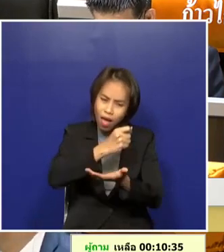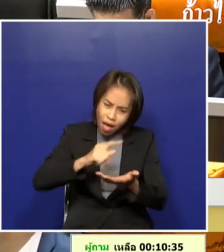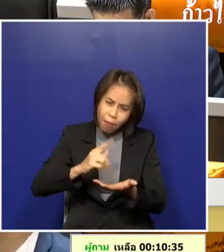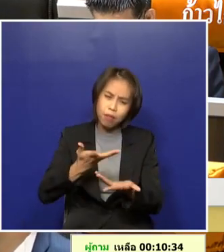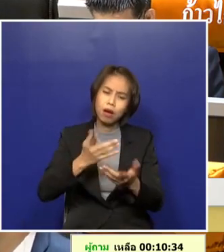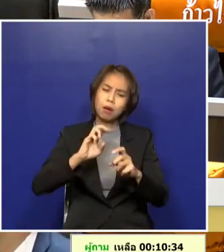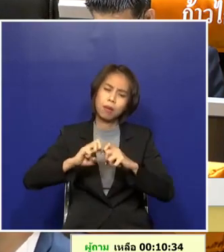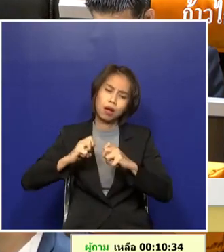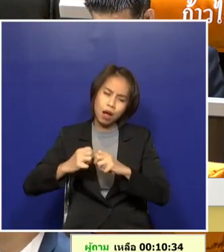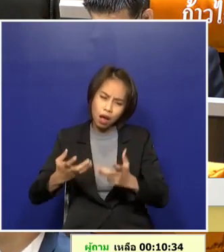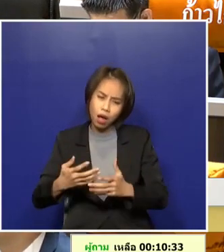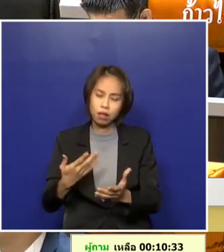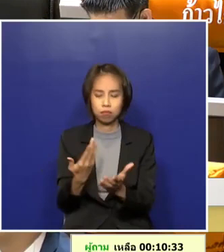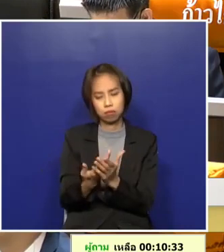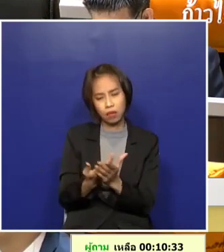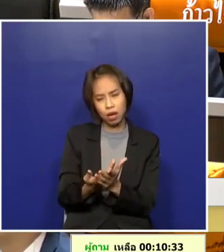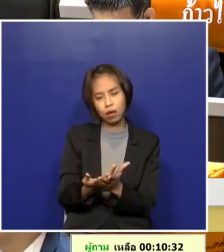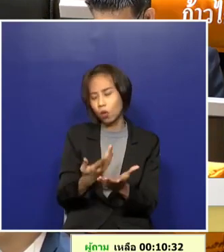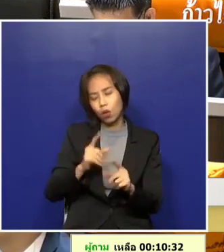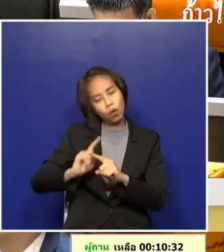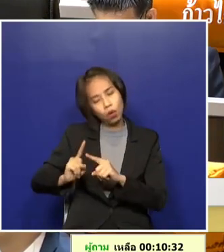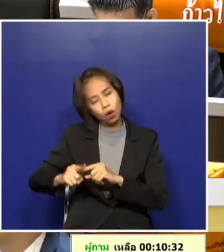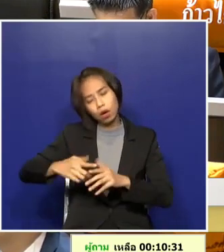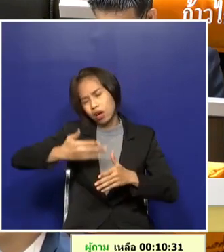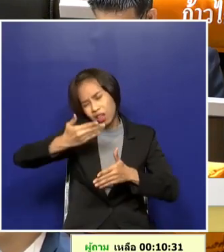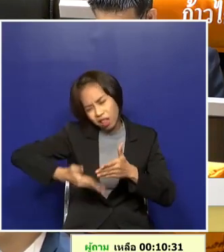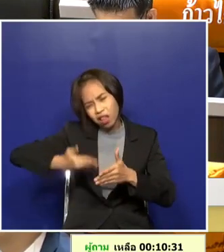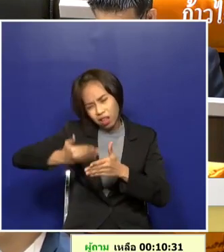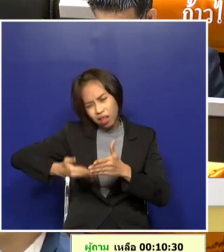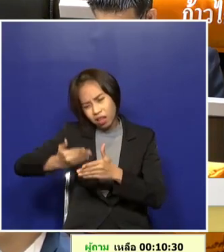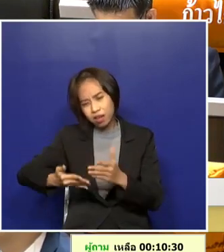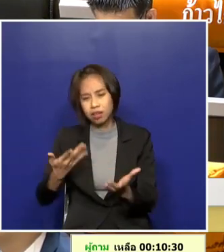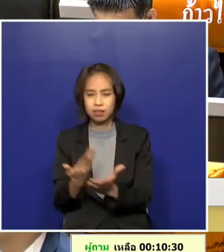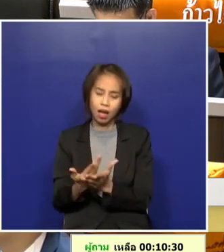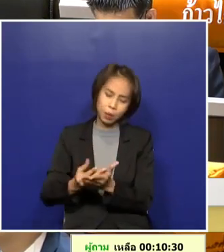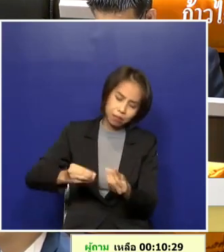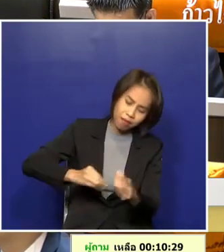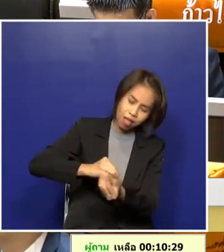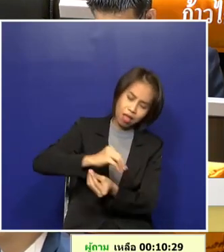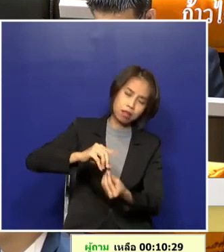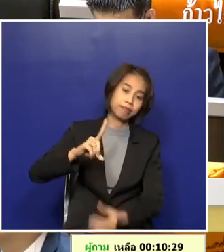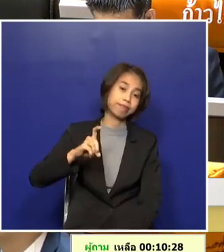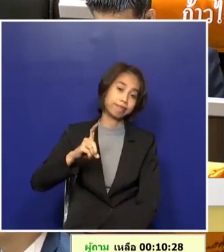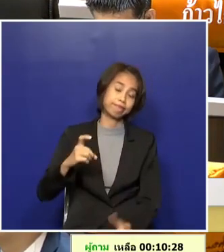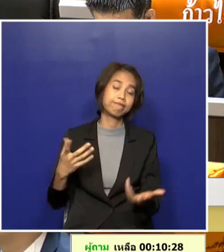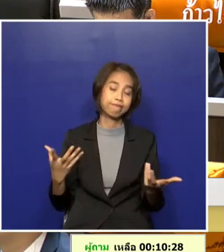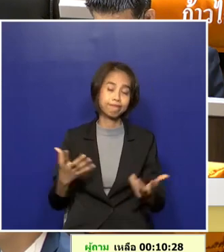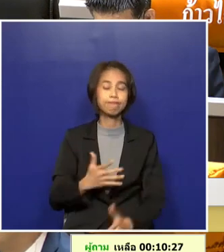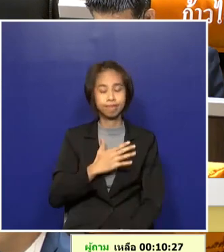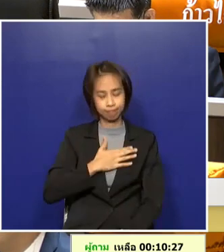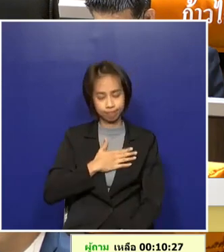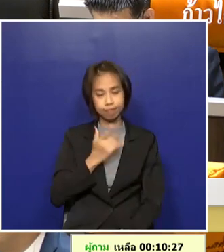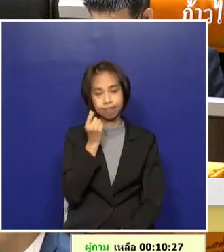านอะไรแล้วก็ต้องเอาไปใช้ในแลกต่างๆมีข้อจำกัดทำให้เงินเนี่ยมันหมุนไม่ได้ผมเข้าใจครับว่าท่าน